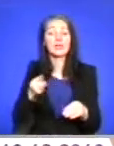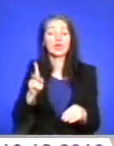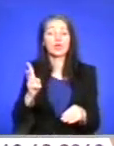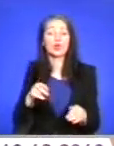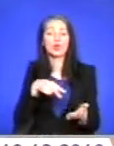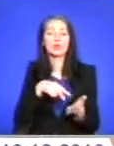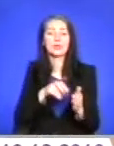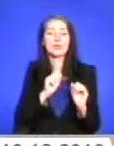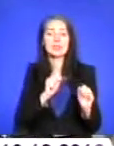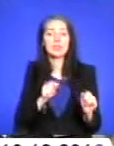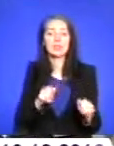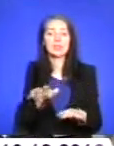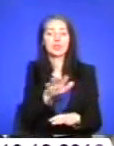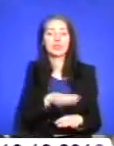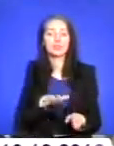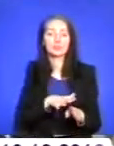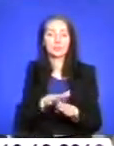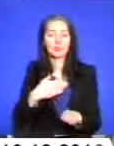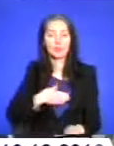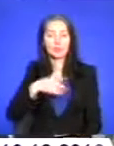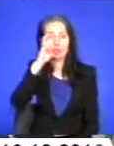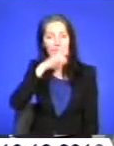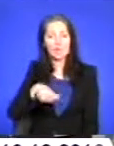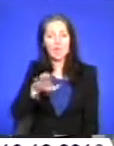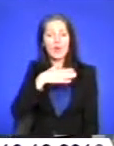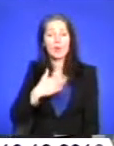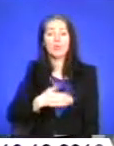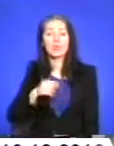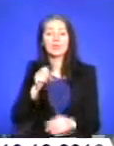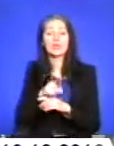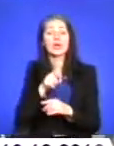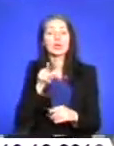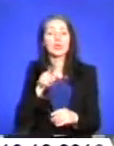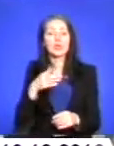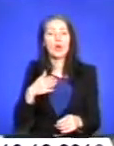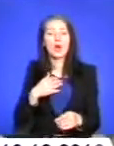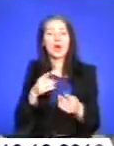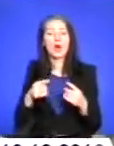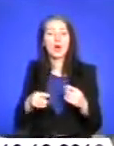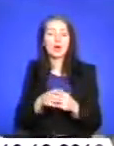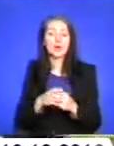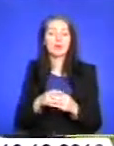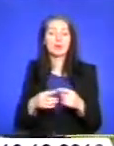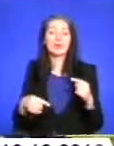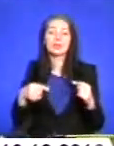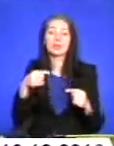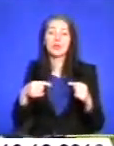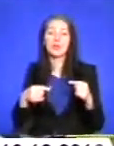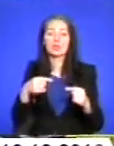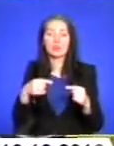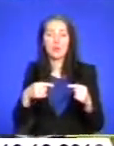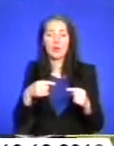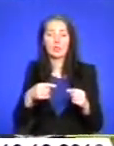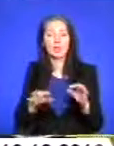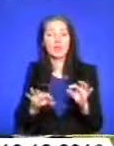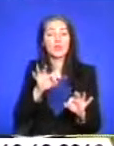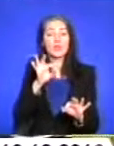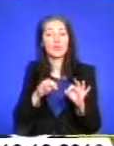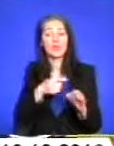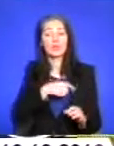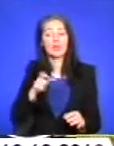взуття, канцелярські приладдя та солодощі. Така акція є свідченням того, що українці світу підтримують свою батьківщину та родини тих,